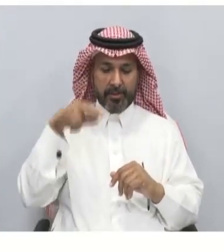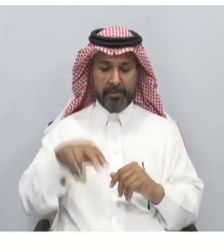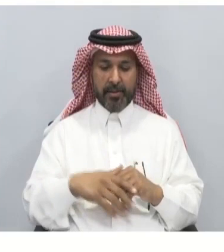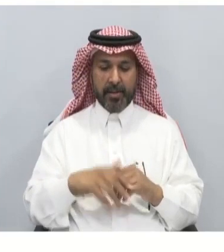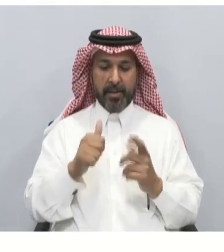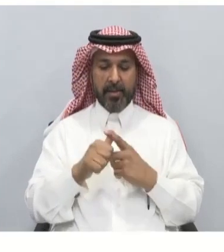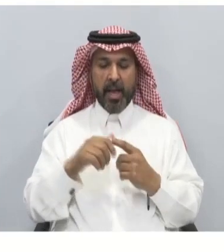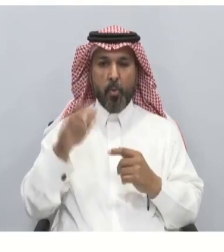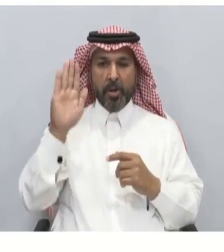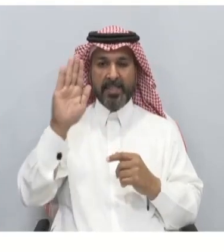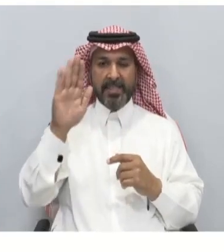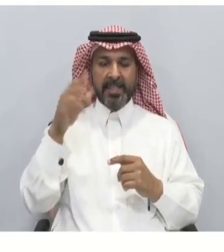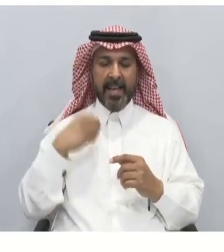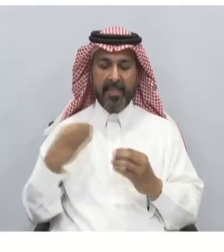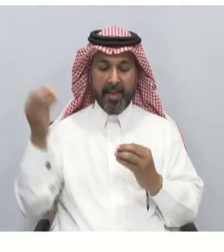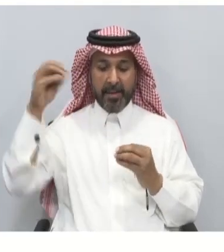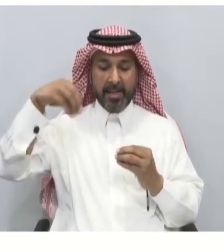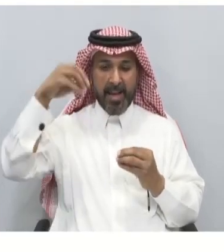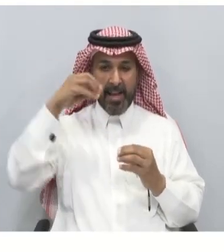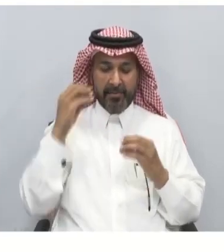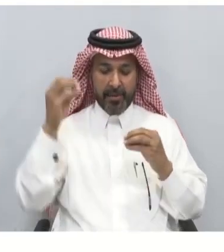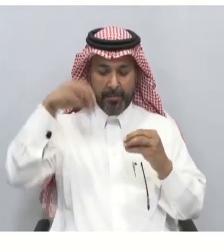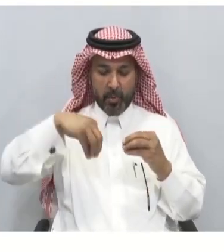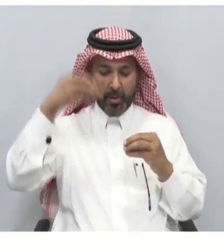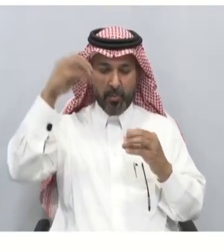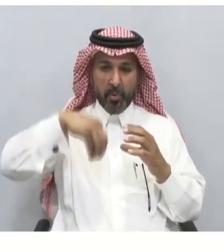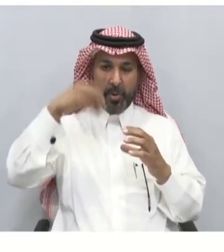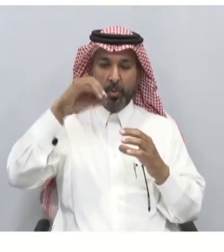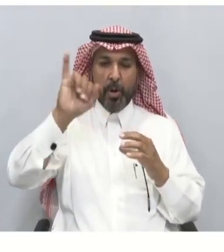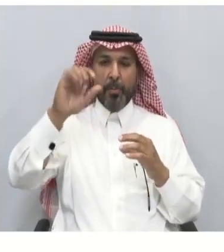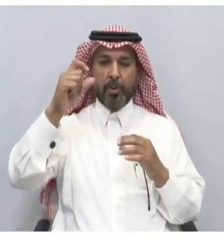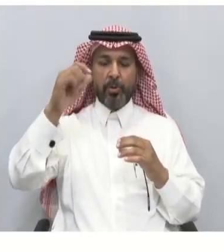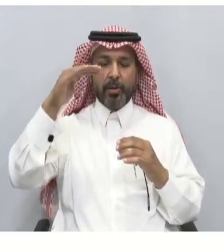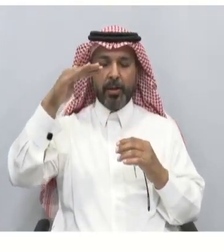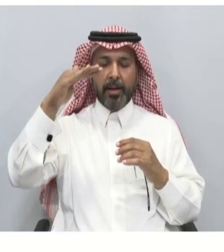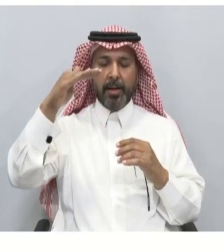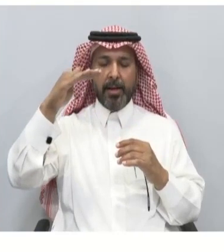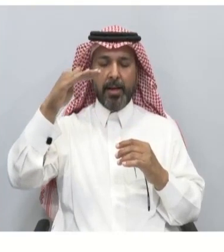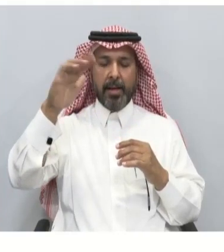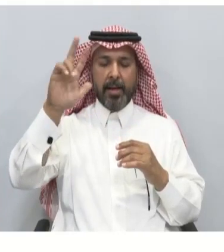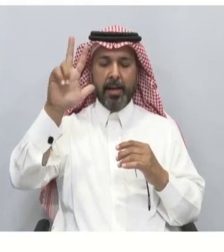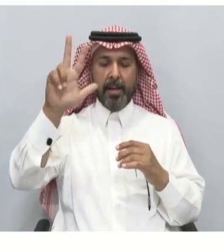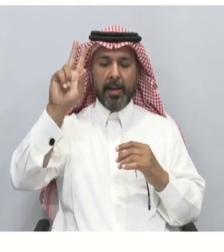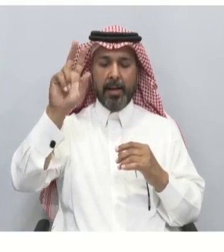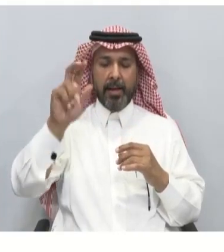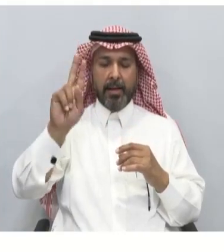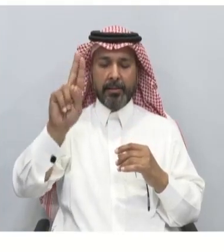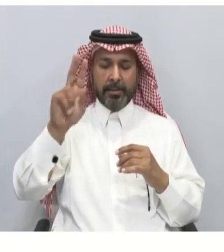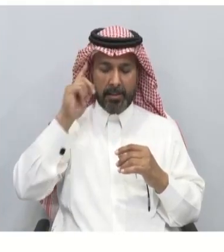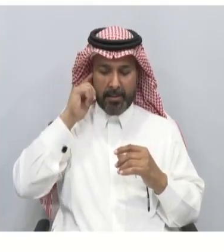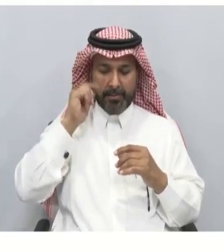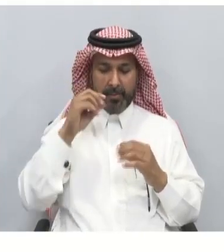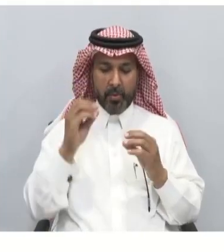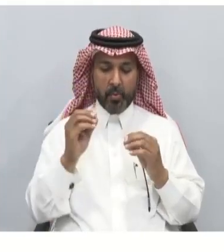السين اللي هي المدخلات والقاعدة والمخرجات، وضعناها في جدول. نريد قيمة الدالة عند